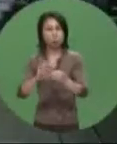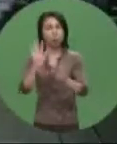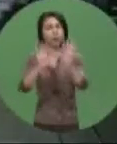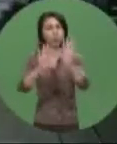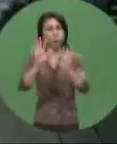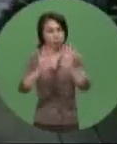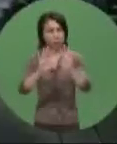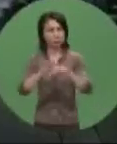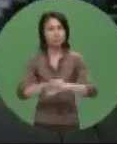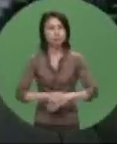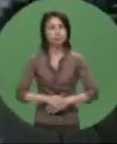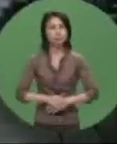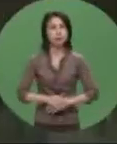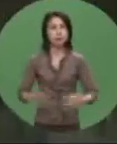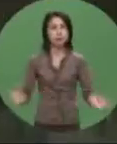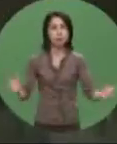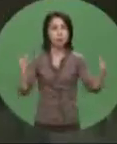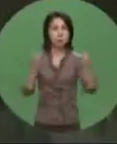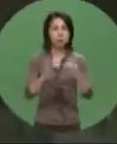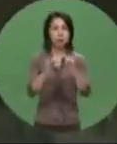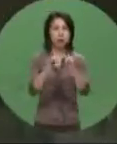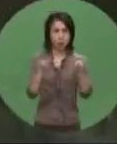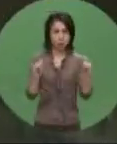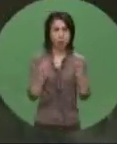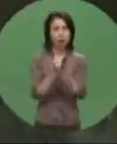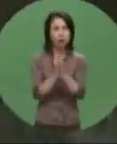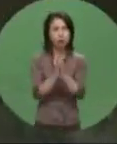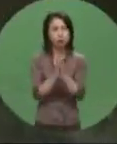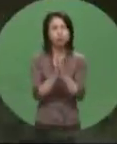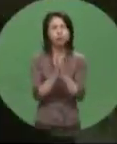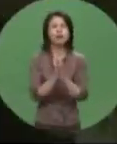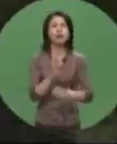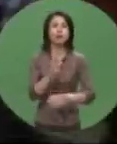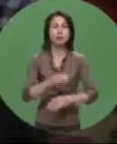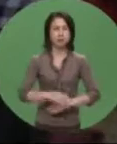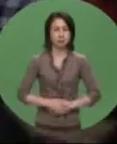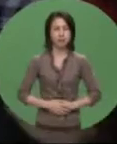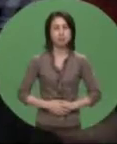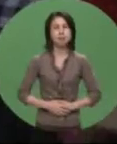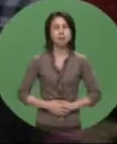演奏に、参拝者からは大きな拍手が送られていました。